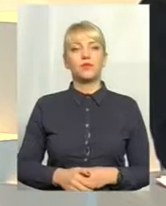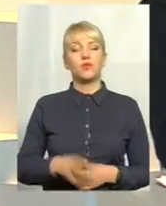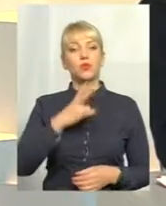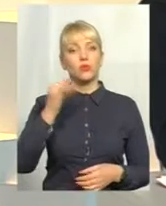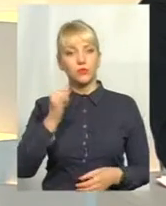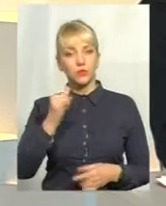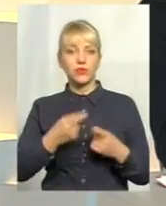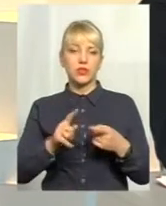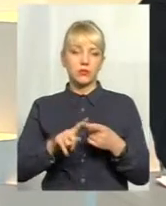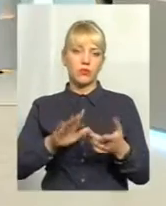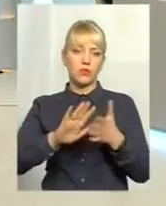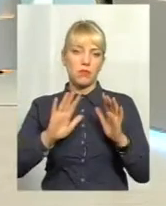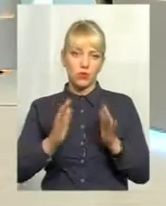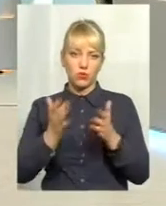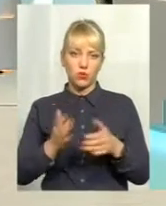В даному випадку,